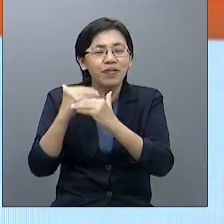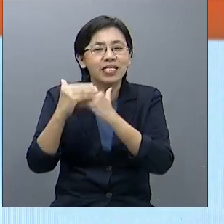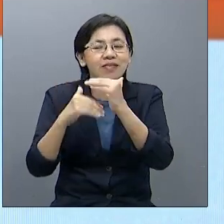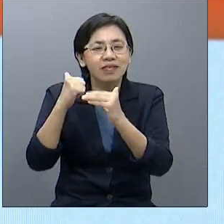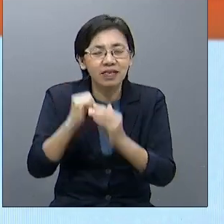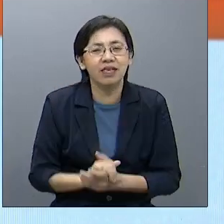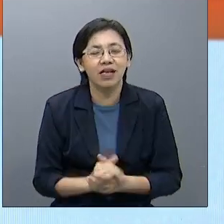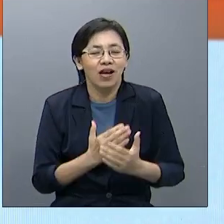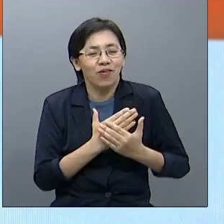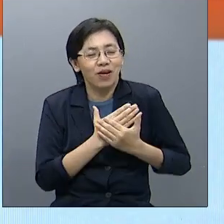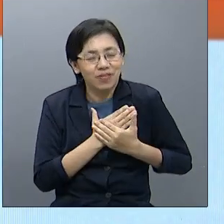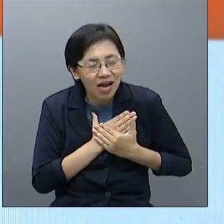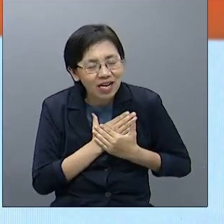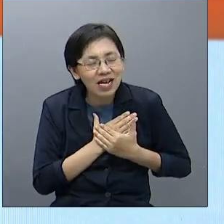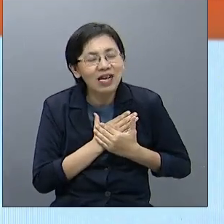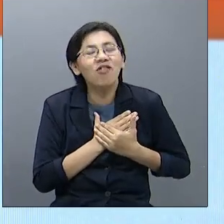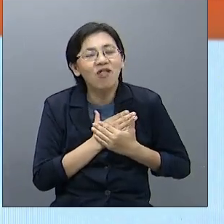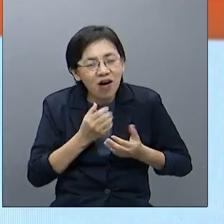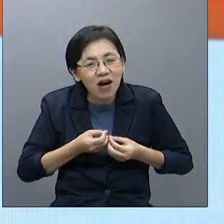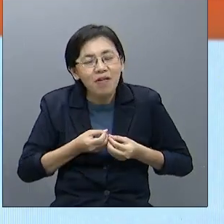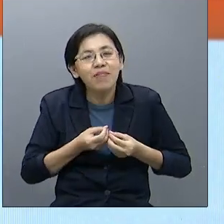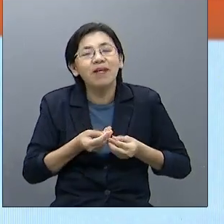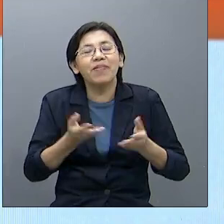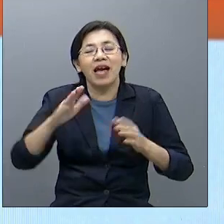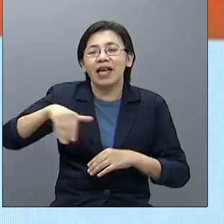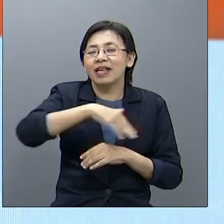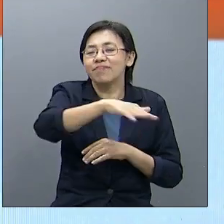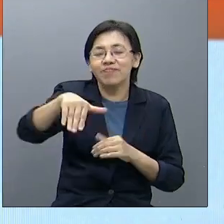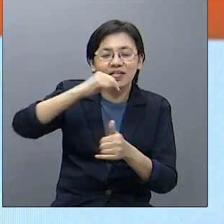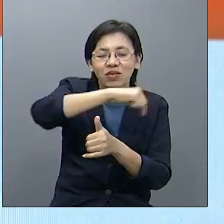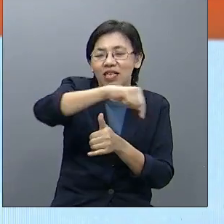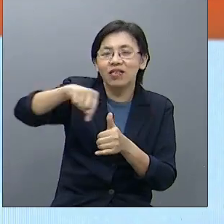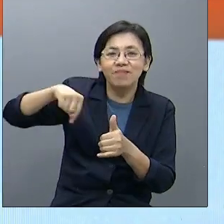ความรักและความศรัทธาของเราไปยังสิ่งแวดล้อมที่อยู่รอบๆตัวเราด้วยนะคะ